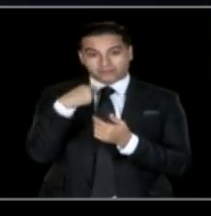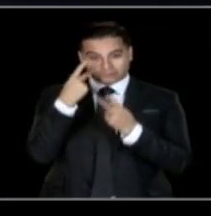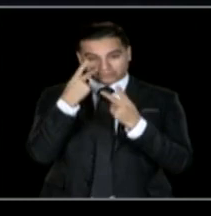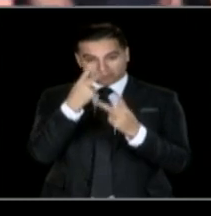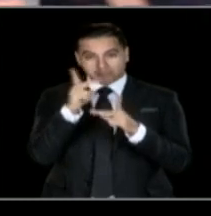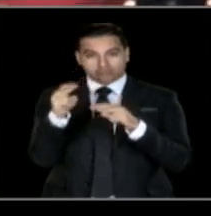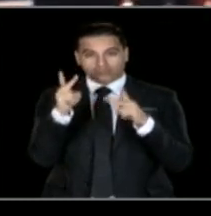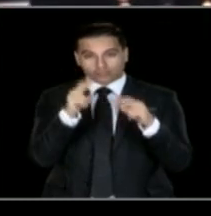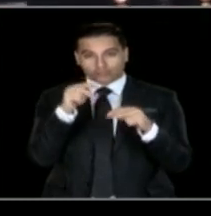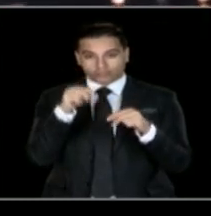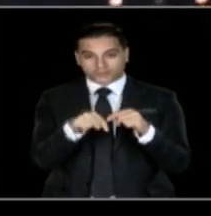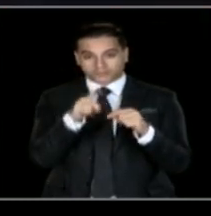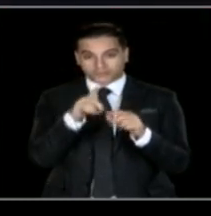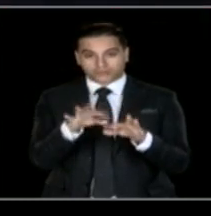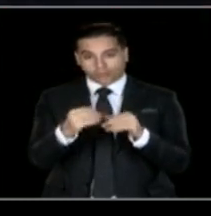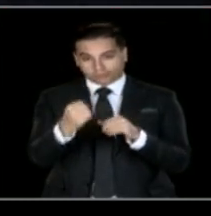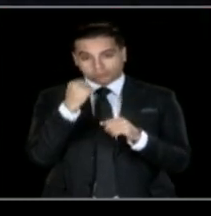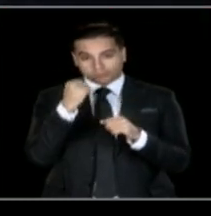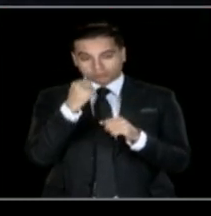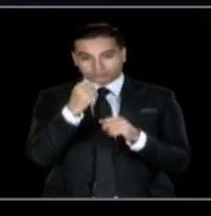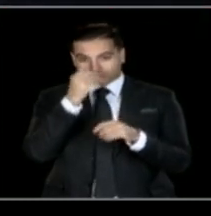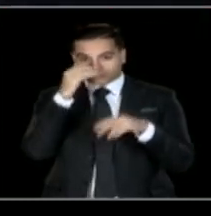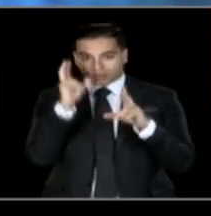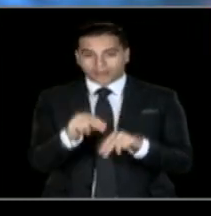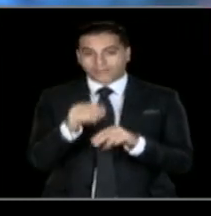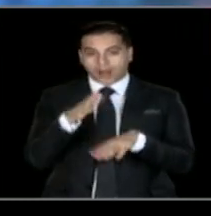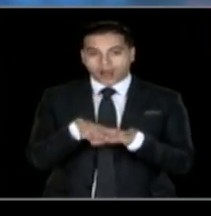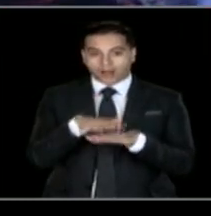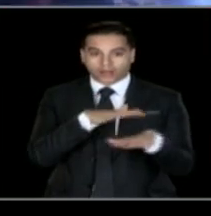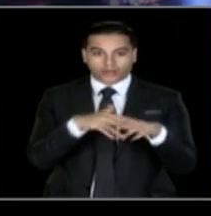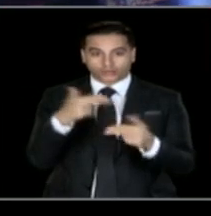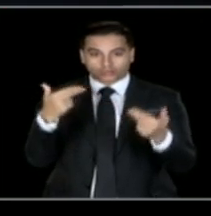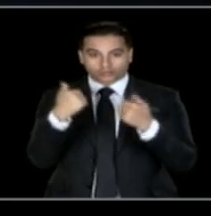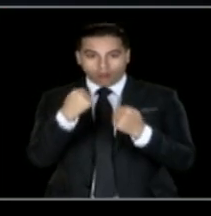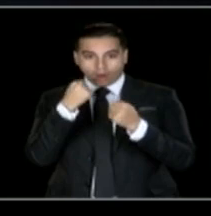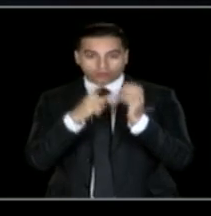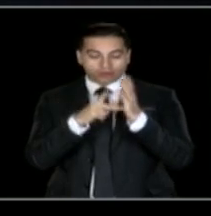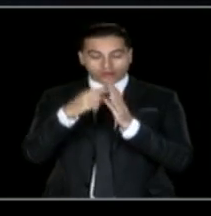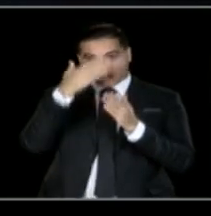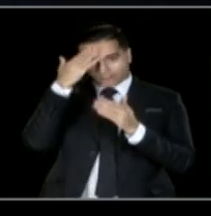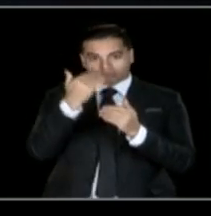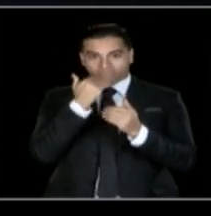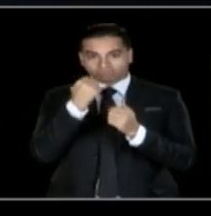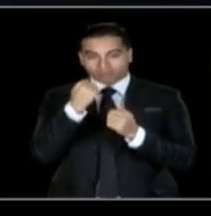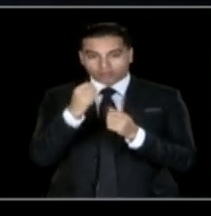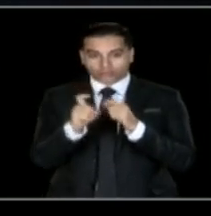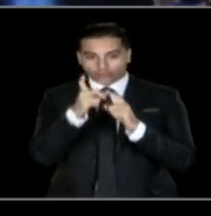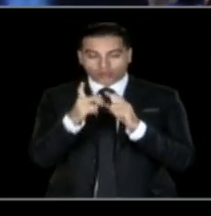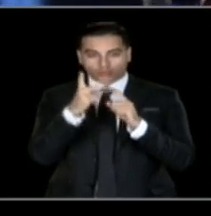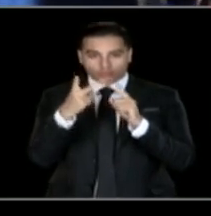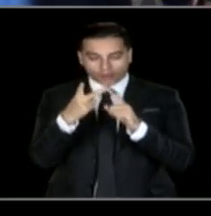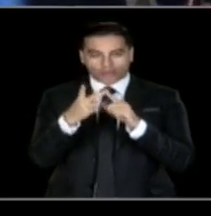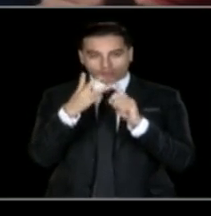بلا منازع. خدوا على أجواء الاستوديو بسرعة، اكتسبوا ثقة مع أول وتاني وتالت